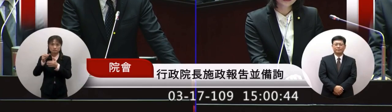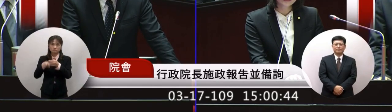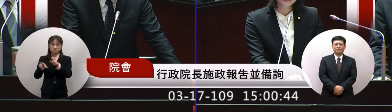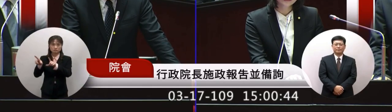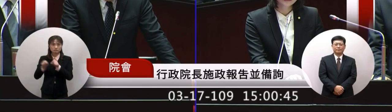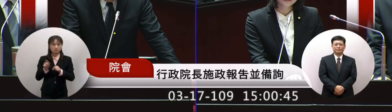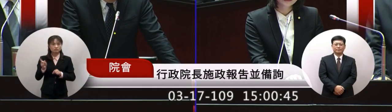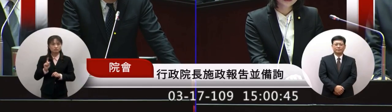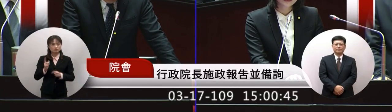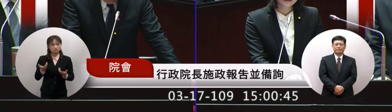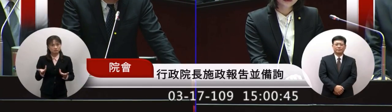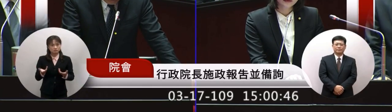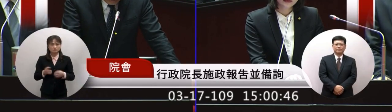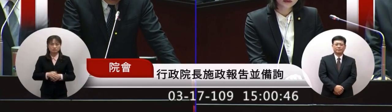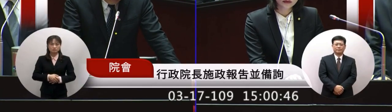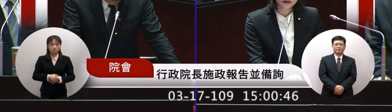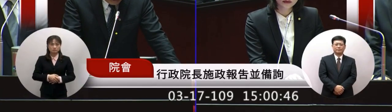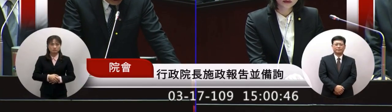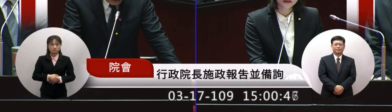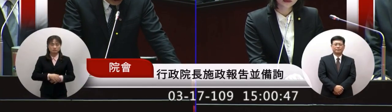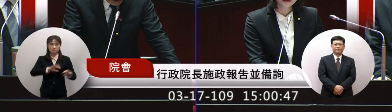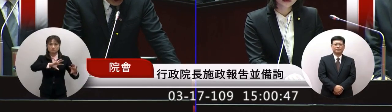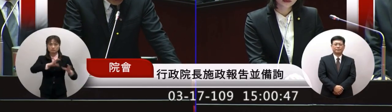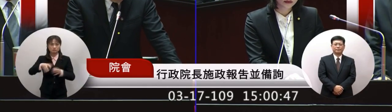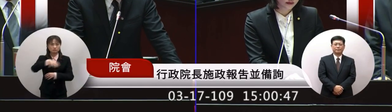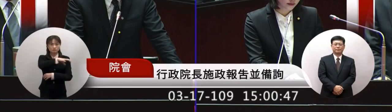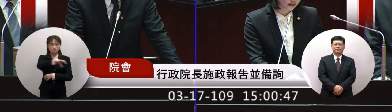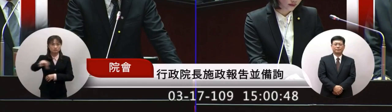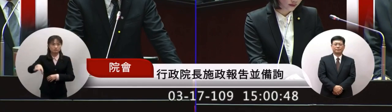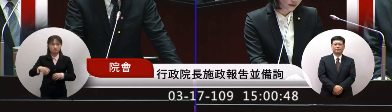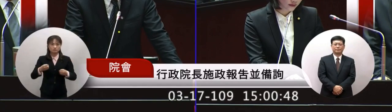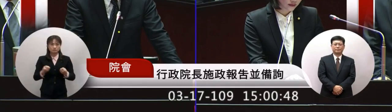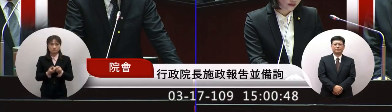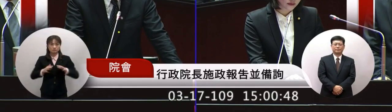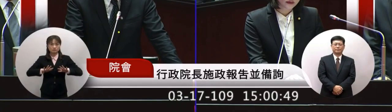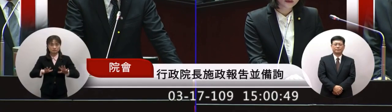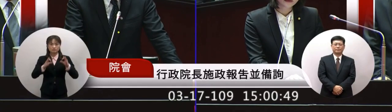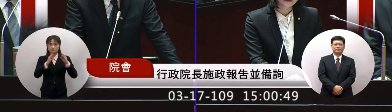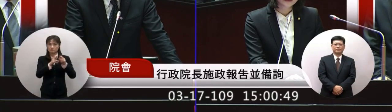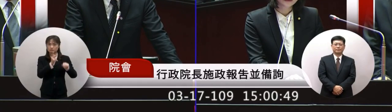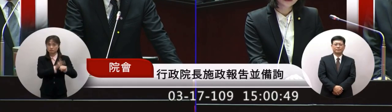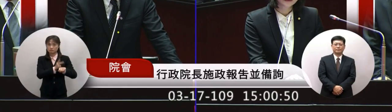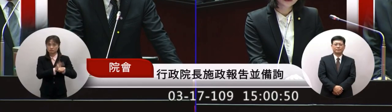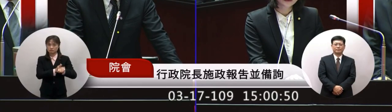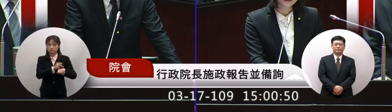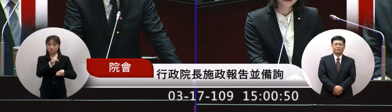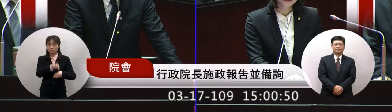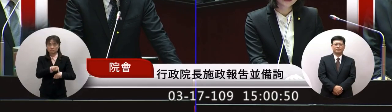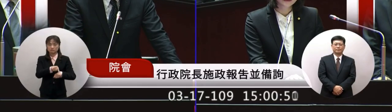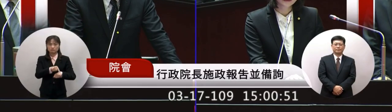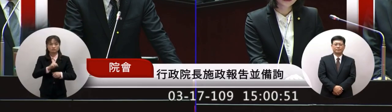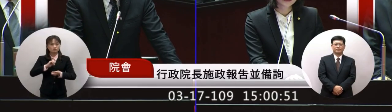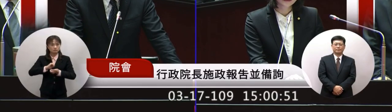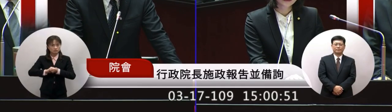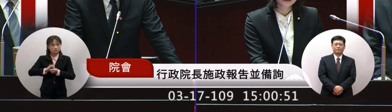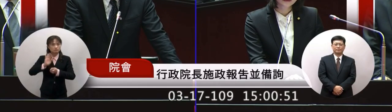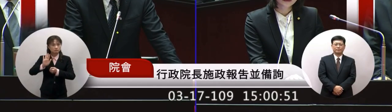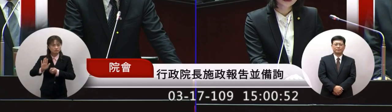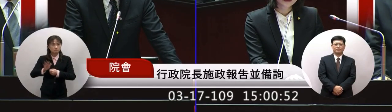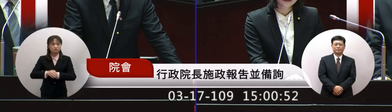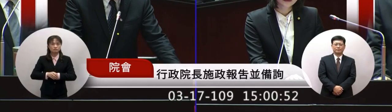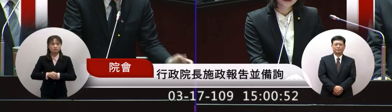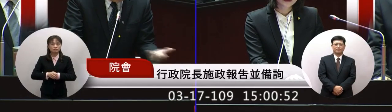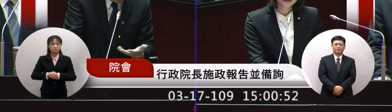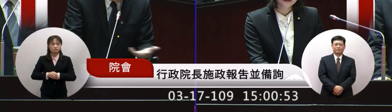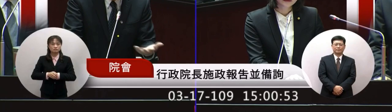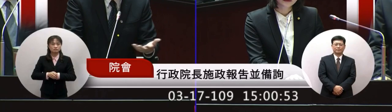里？不过我想各国在发展金融科技都有它的一个实际要发展的